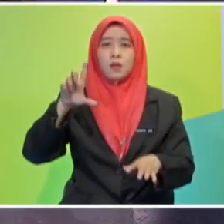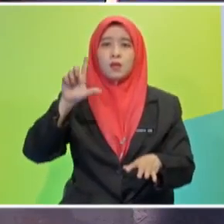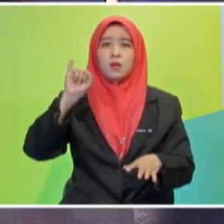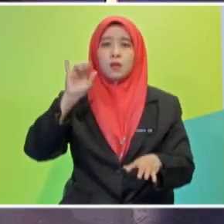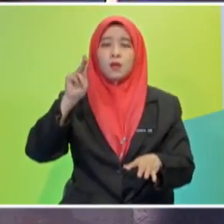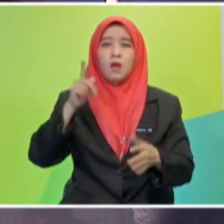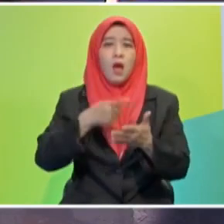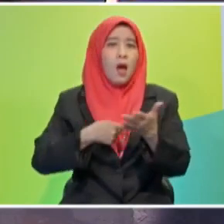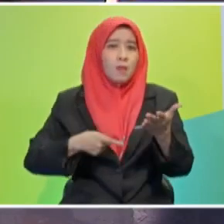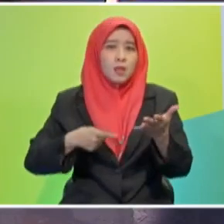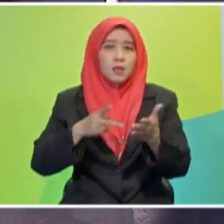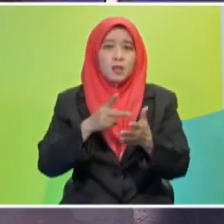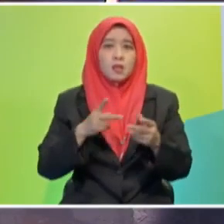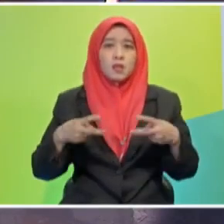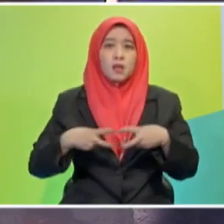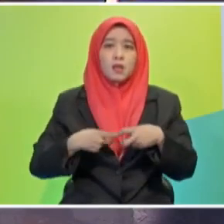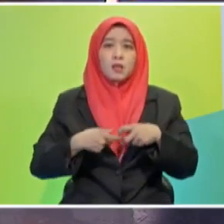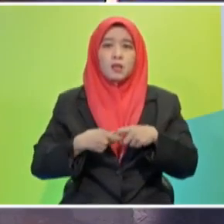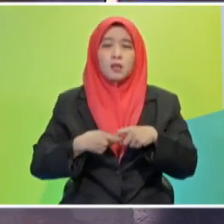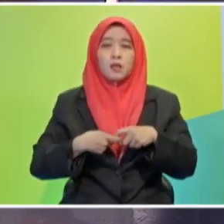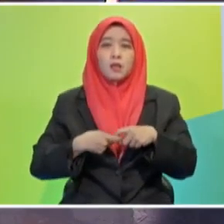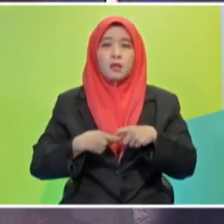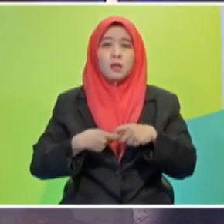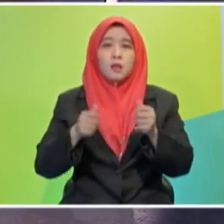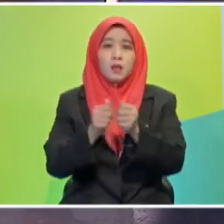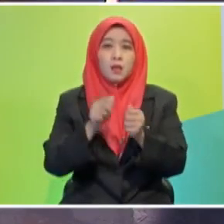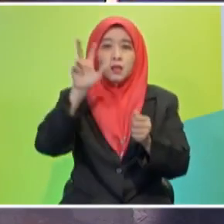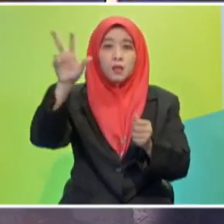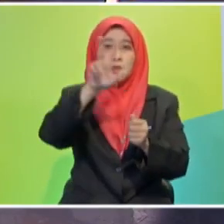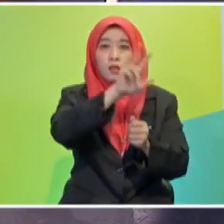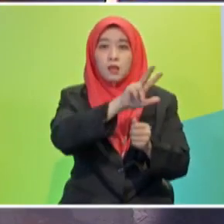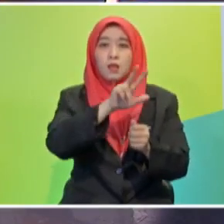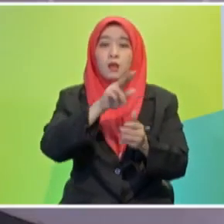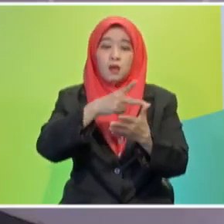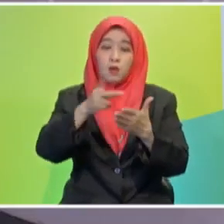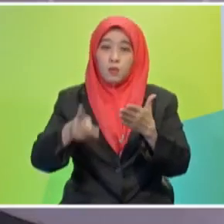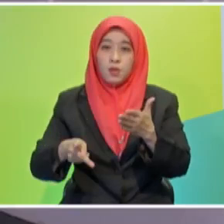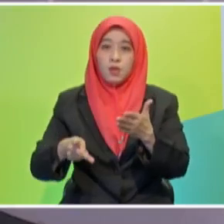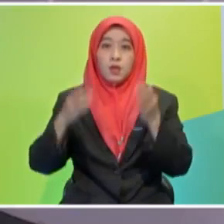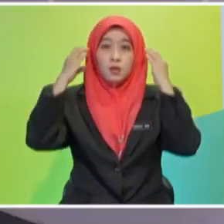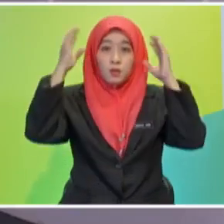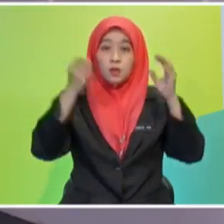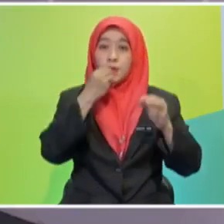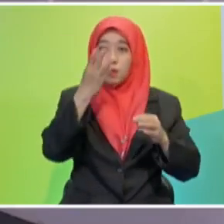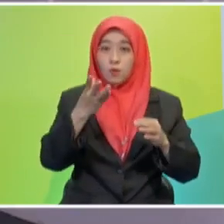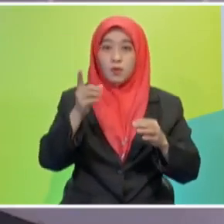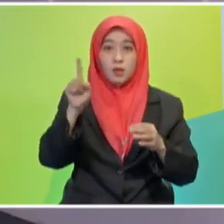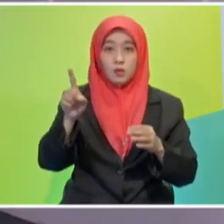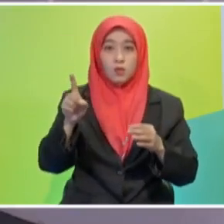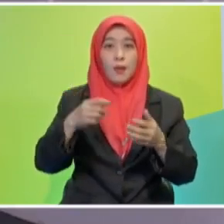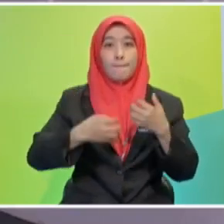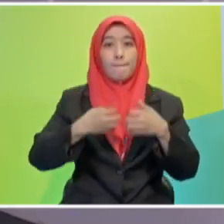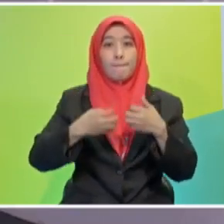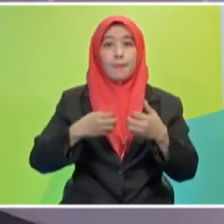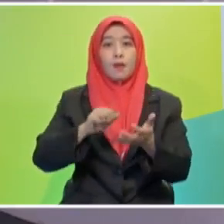ketiga-tiga komponen ni? Apa kaitannya cikgu? Okey, jadi cikgu akan terangkan. Kita ambil satu situasi mesin basuh. Bagaimana